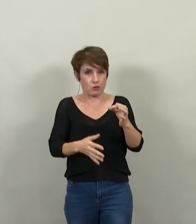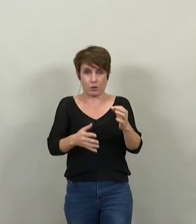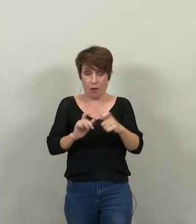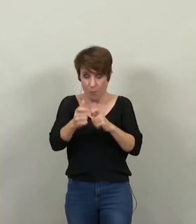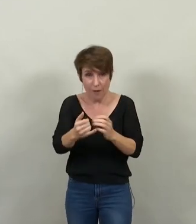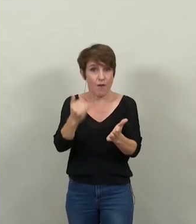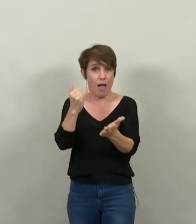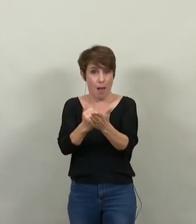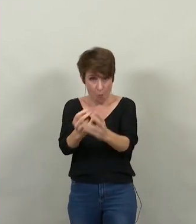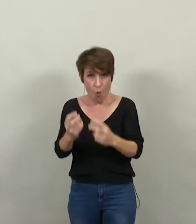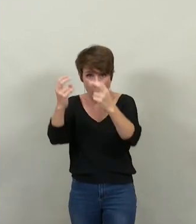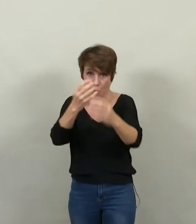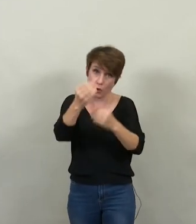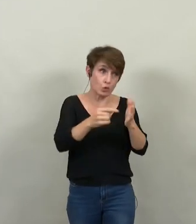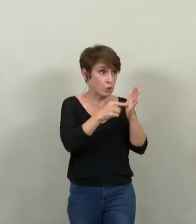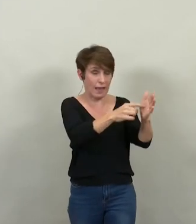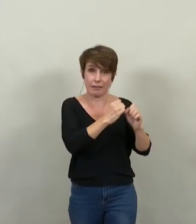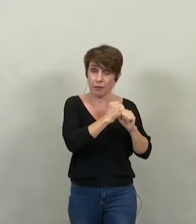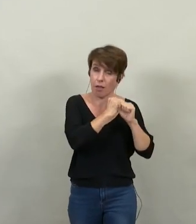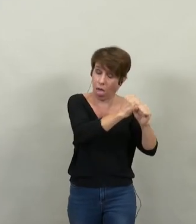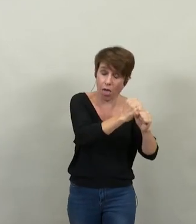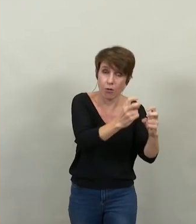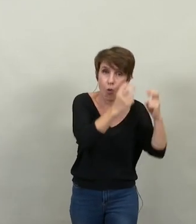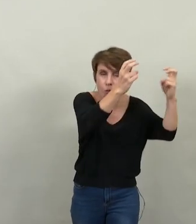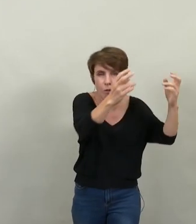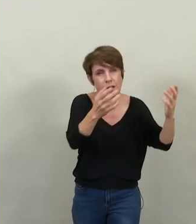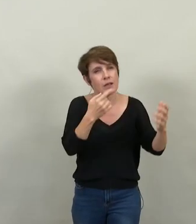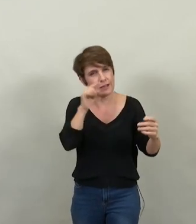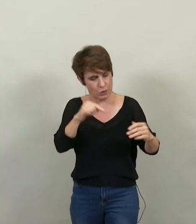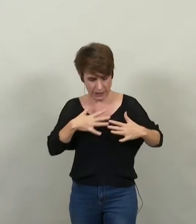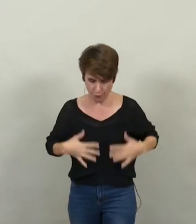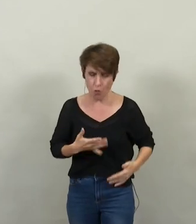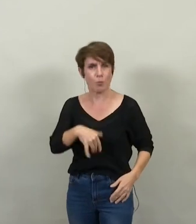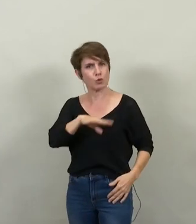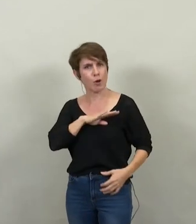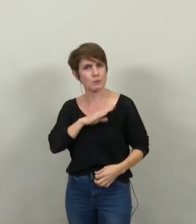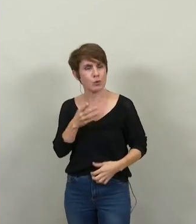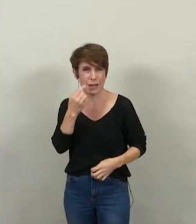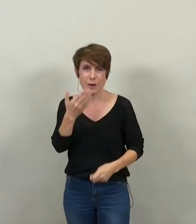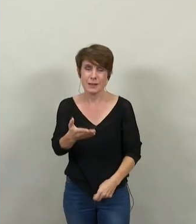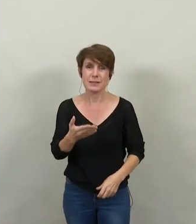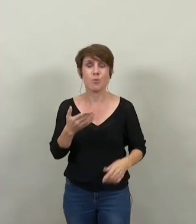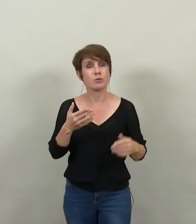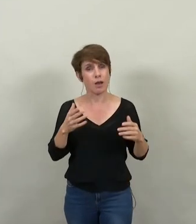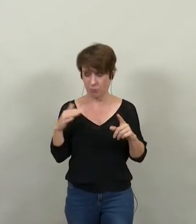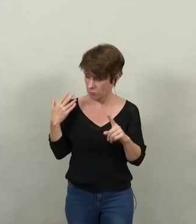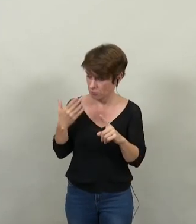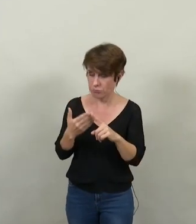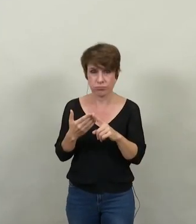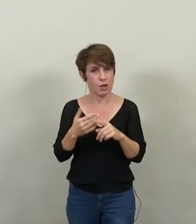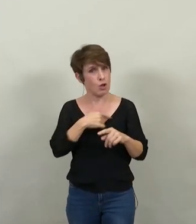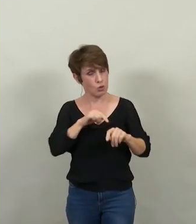ou de la dette donc à un moment donné il faut agir en responsable c'est pour la raison pour laquelle tout au long de ce conseil municipal notre groupe lui